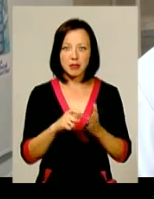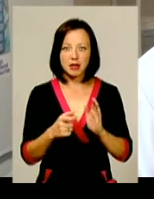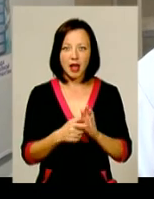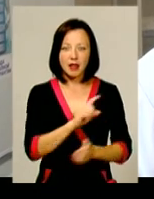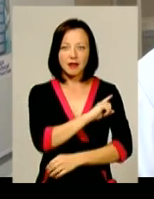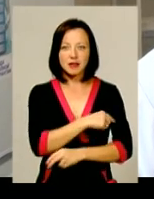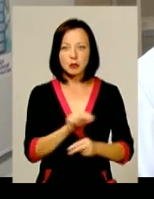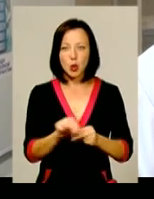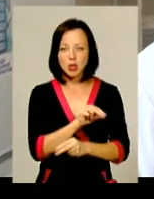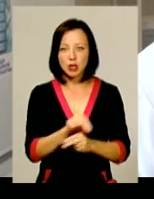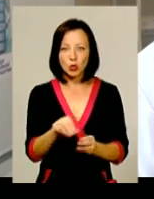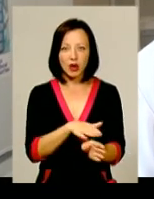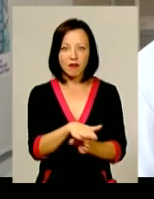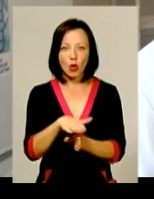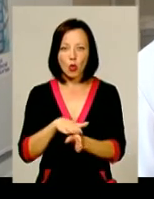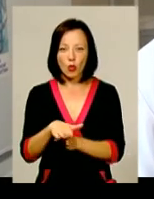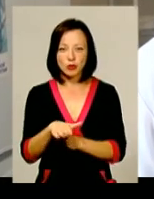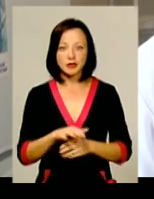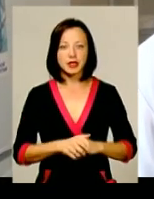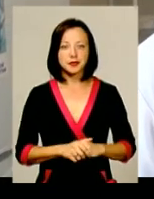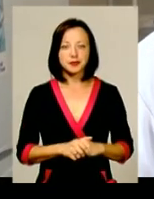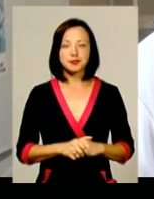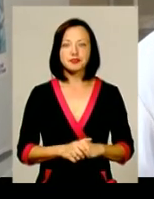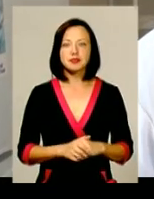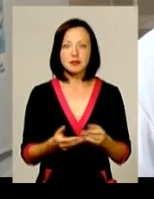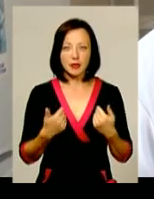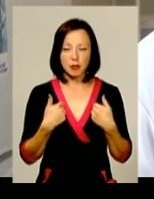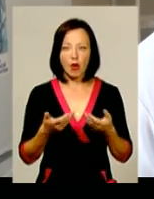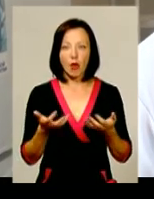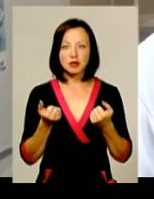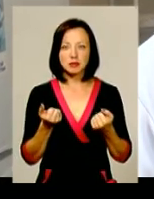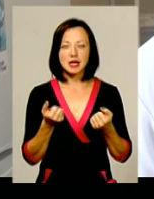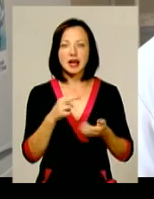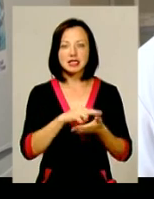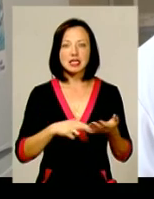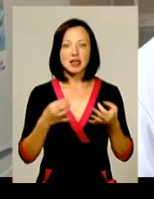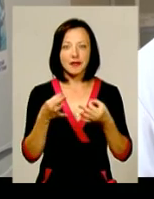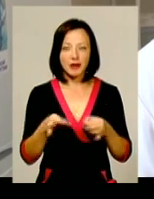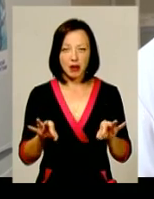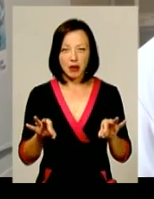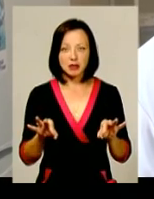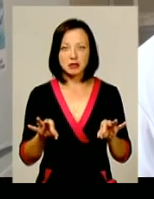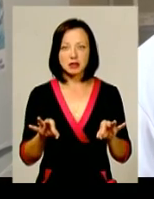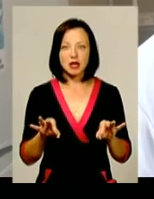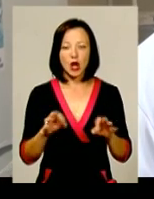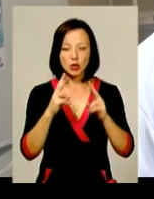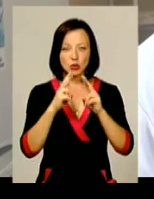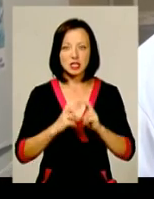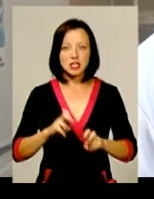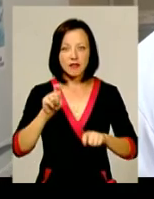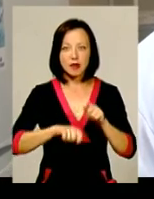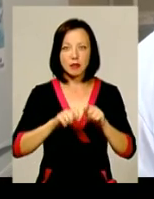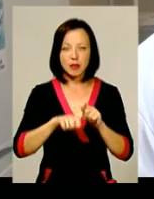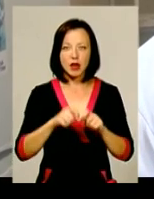фізпроцедури виконувати. Так як ми отримали сертифікати на отоскопію і для дослідження,